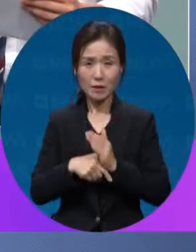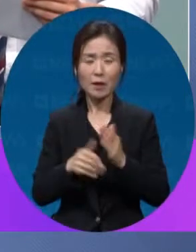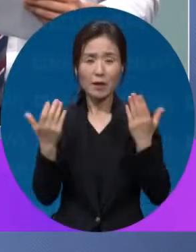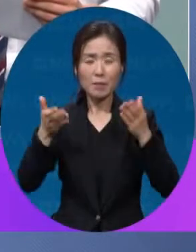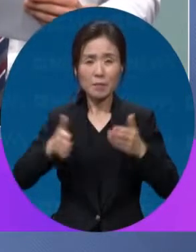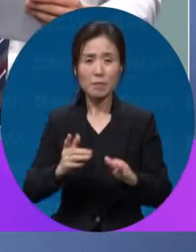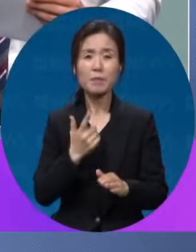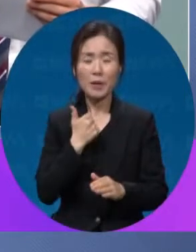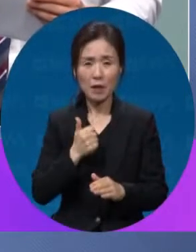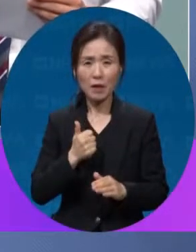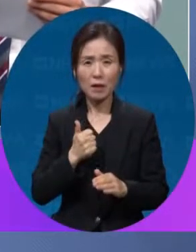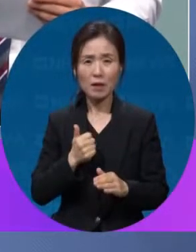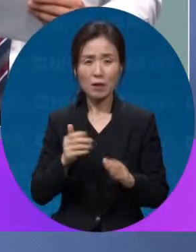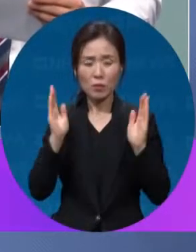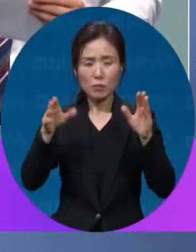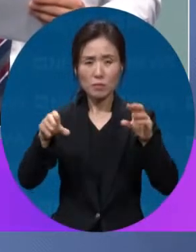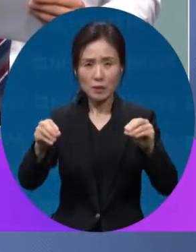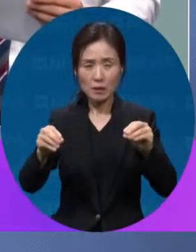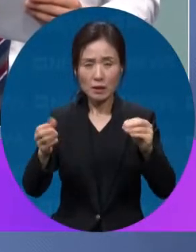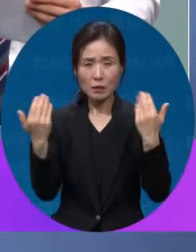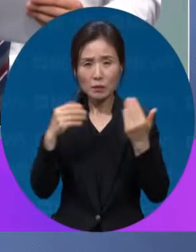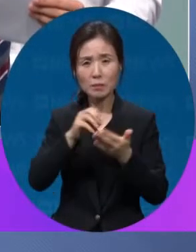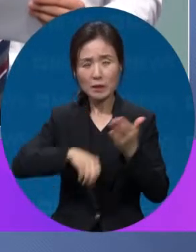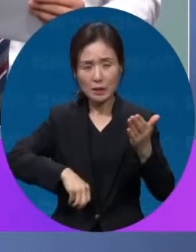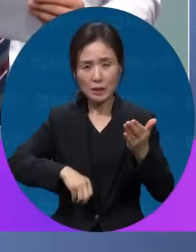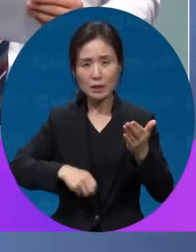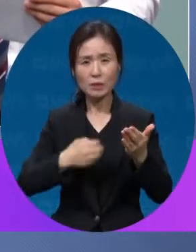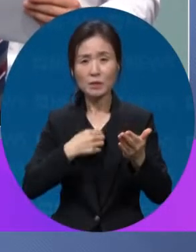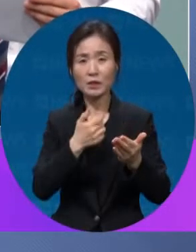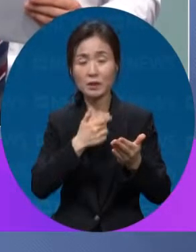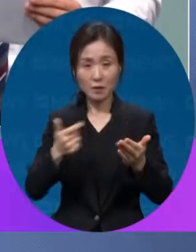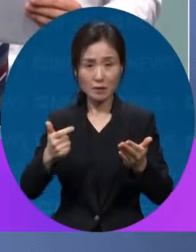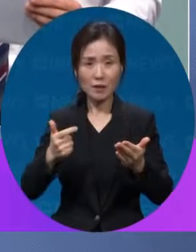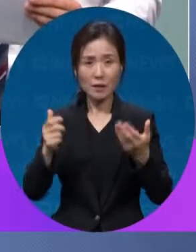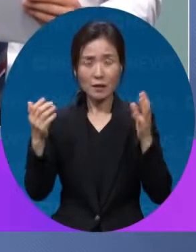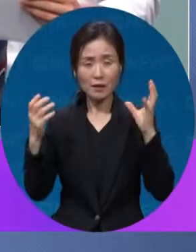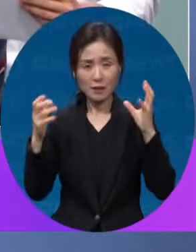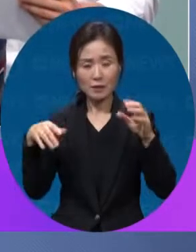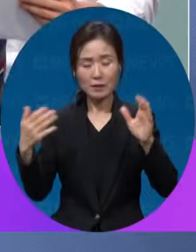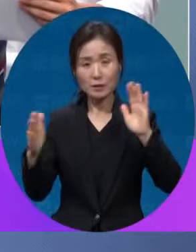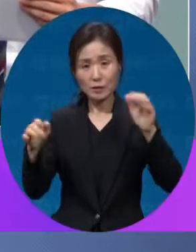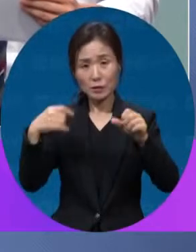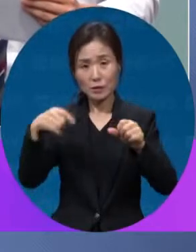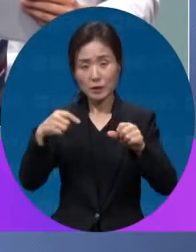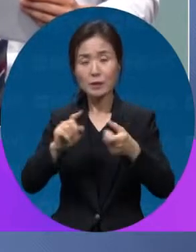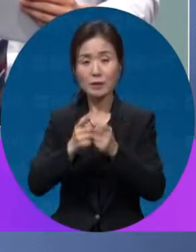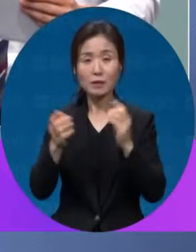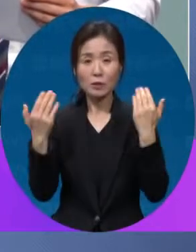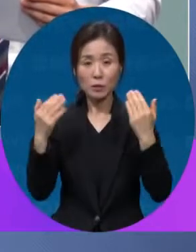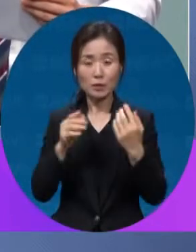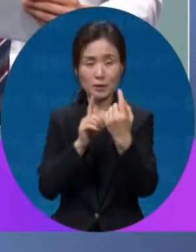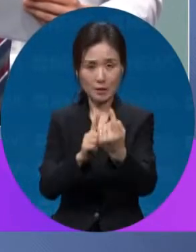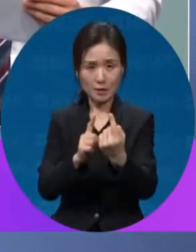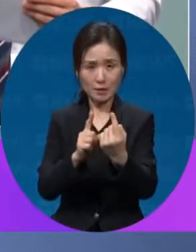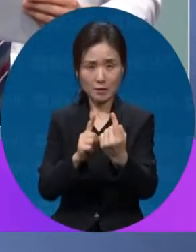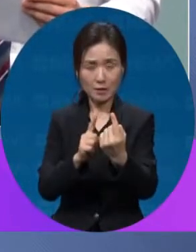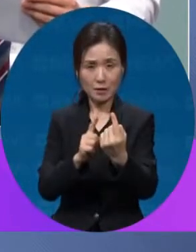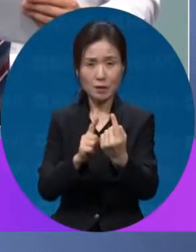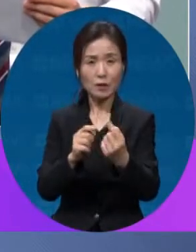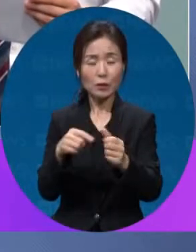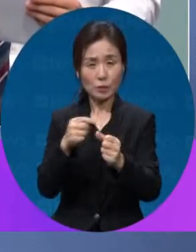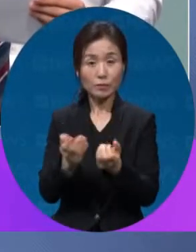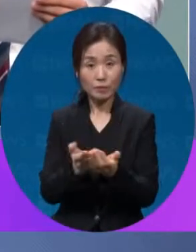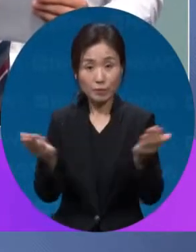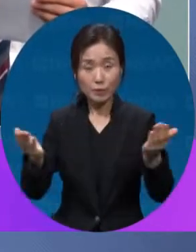할 위험이 높은 학생들을 주로 교육하는 대안학교 인데요 일대일 강의를 제공하고 개인 사정에 맞게 학습 양도 조절해 주는 게